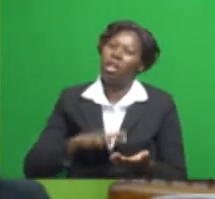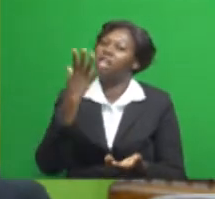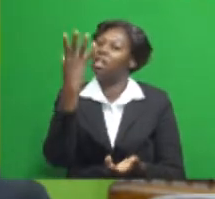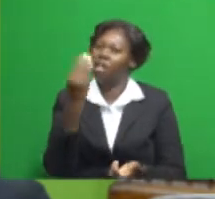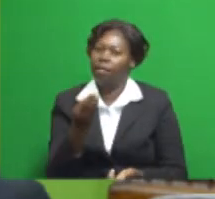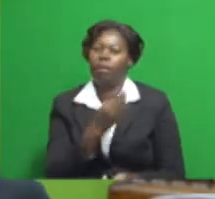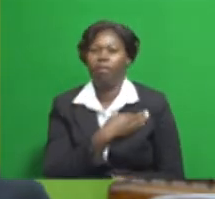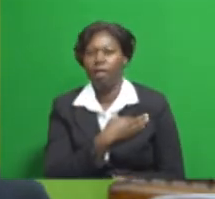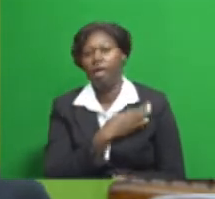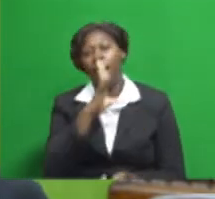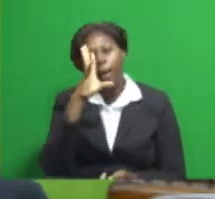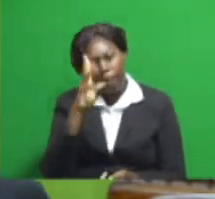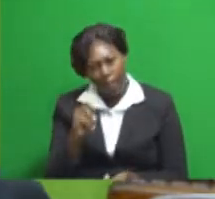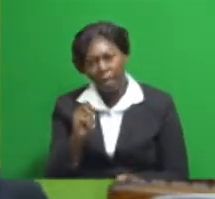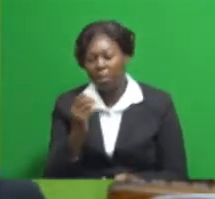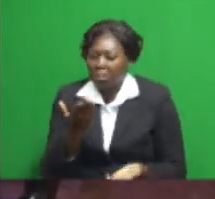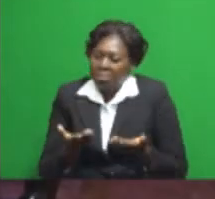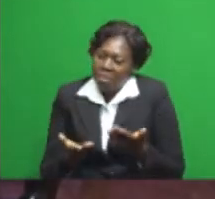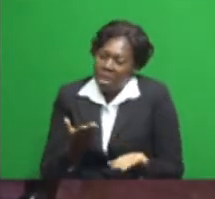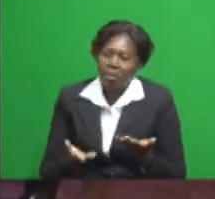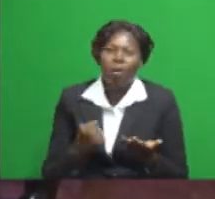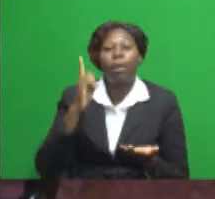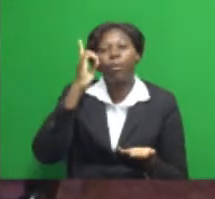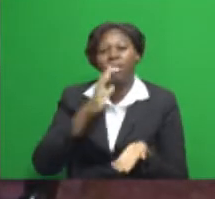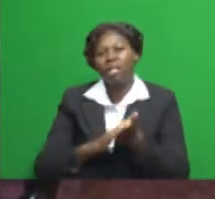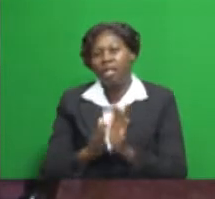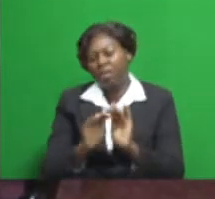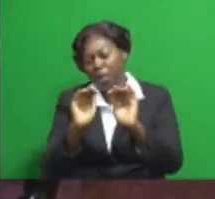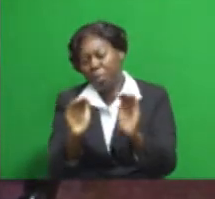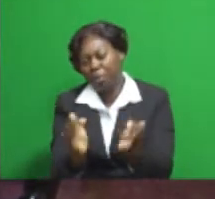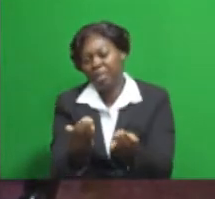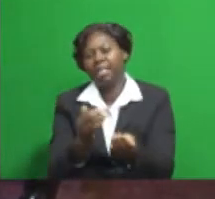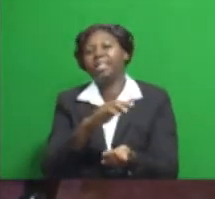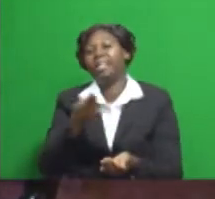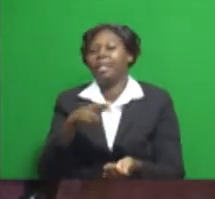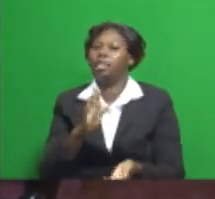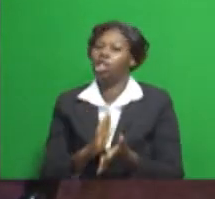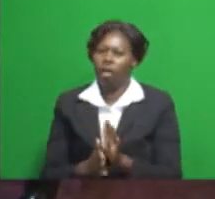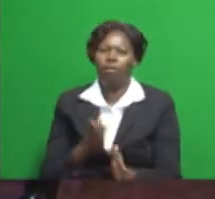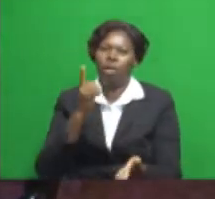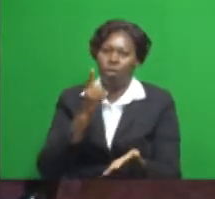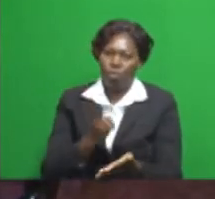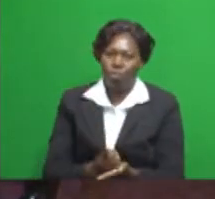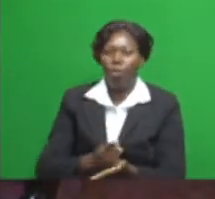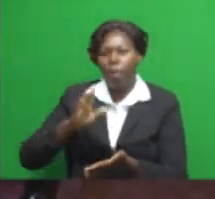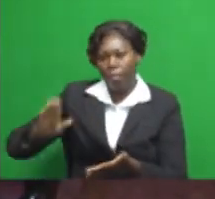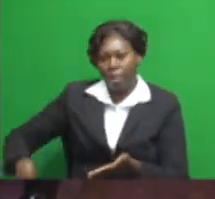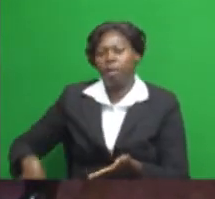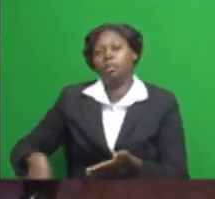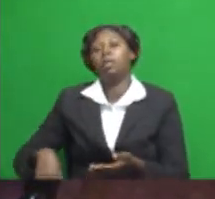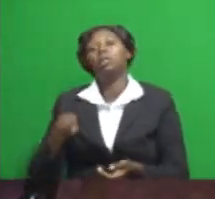akasadake kutirwira tisaite zvinomusotesa. Toda kuona kuti vakarwirwa here vakomana ava. Verengai Daniel 3